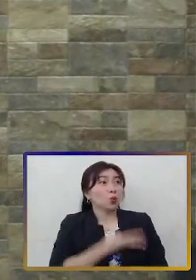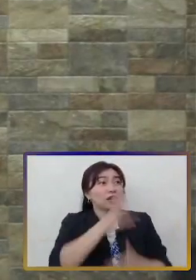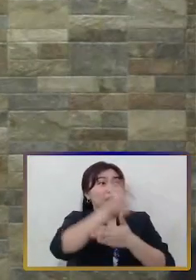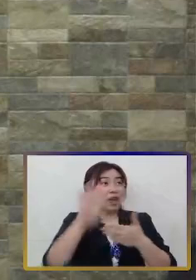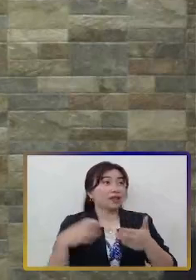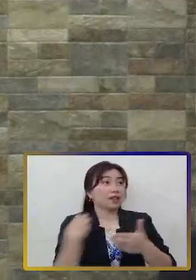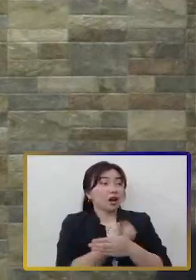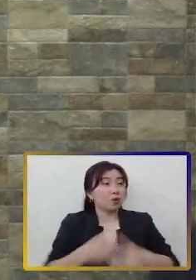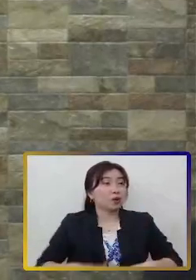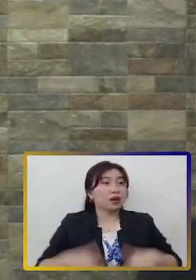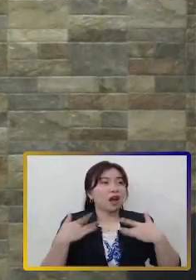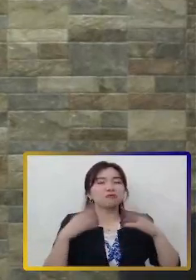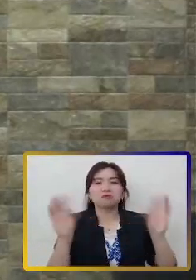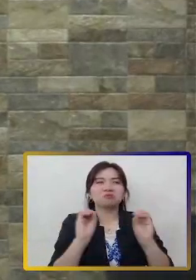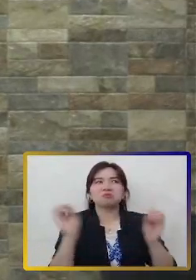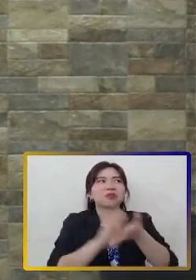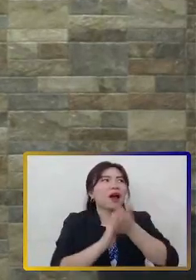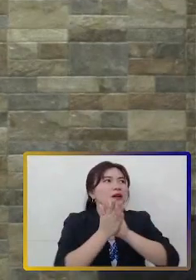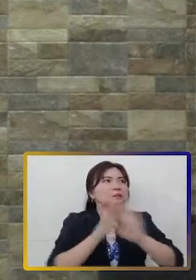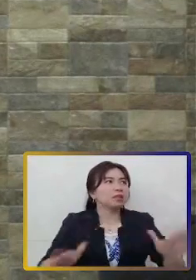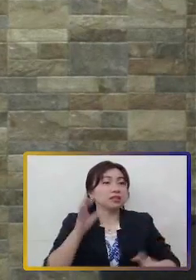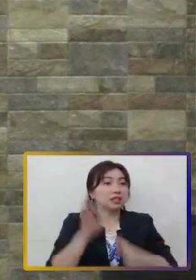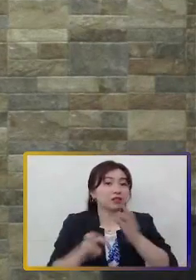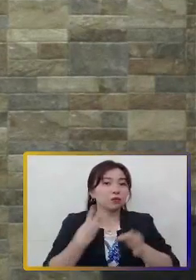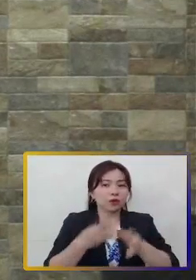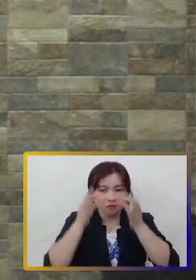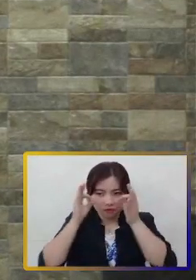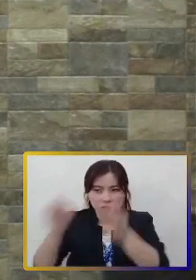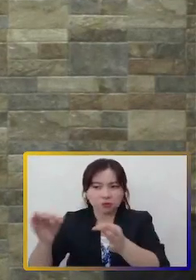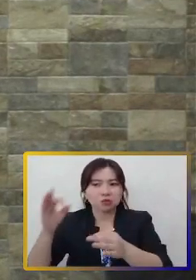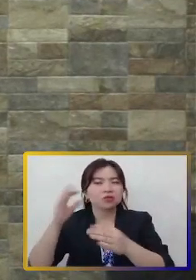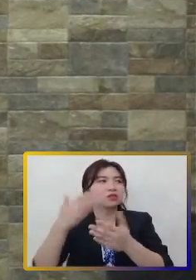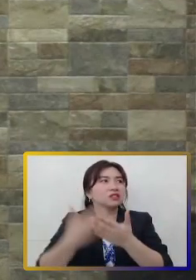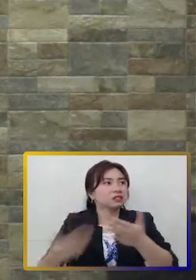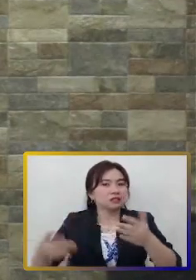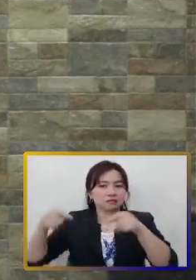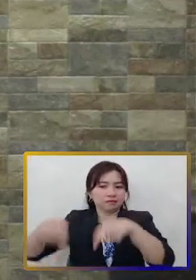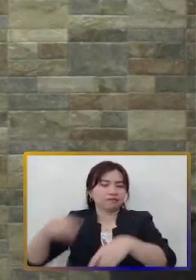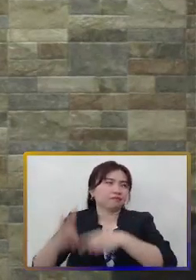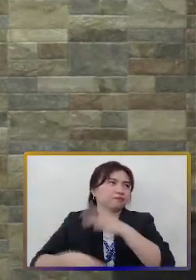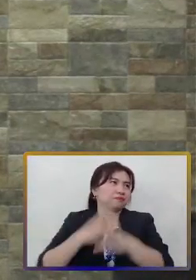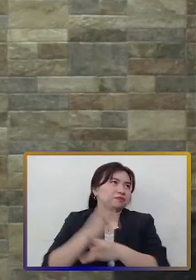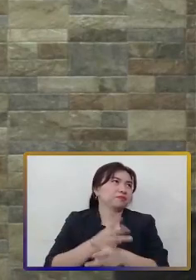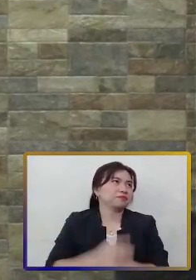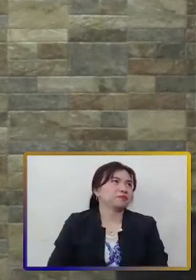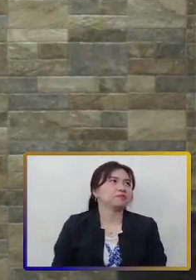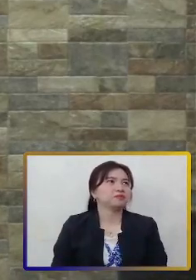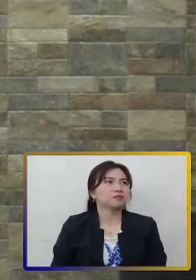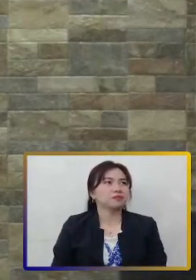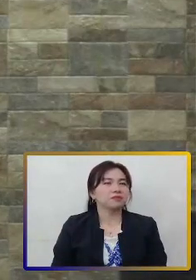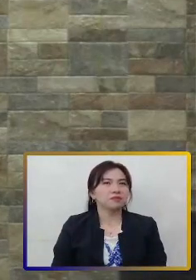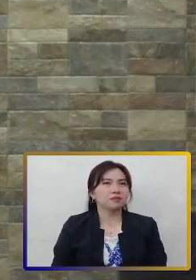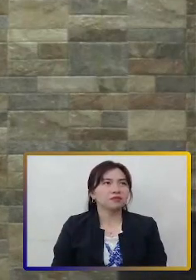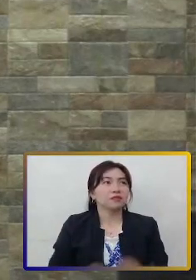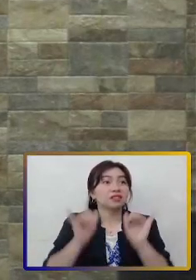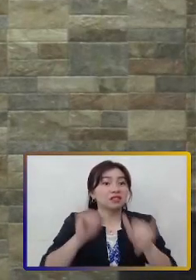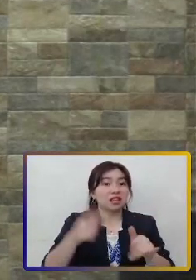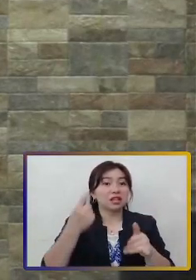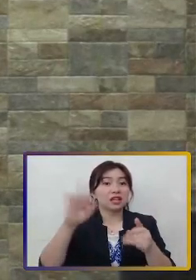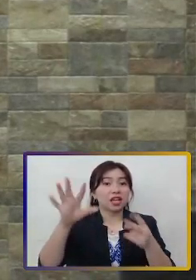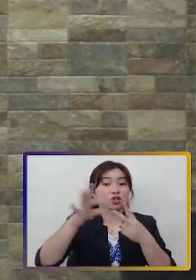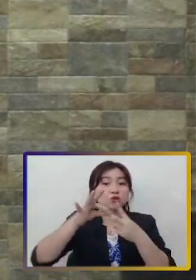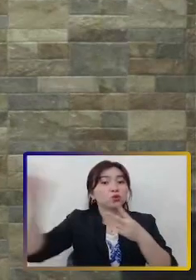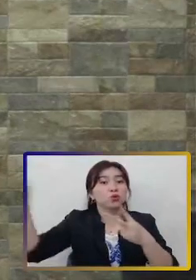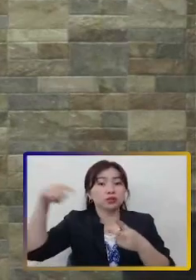just even people can things happening but they still choose this rather